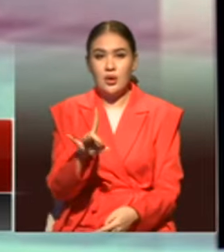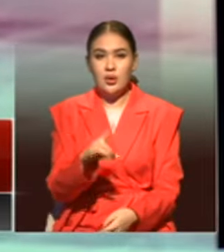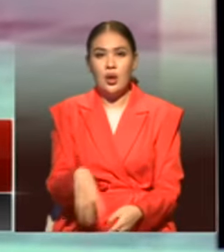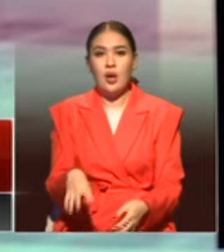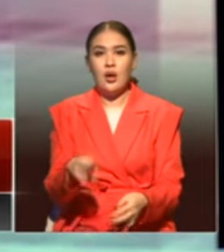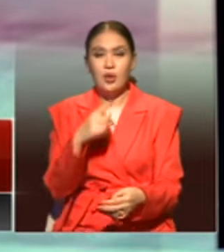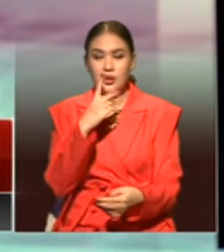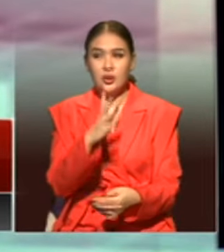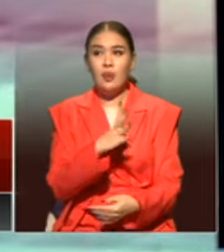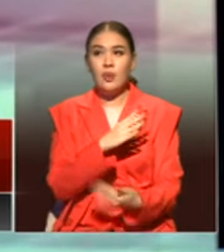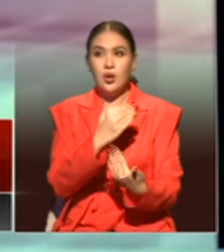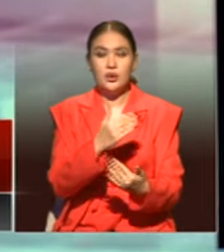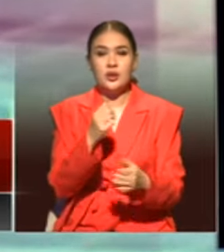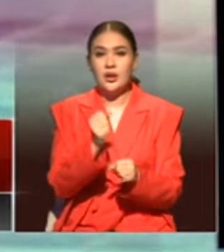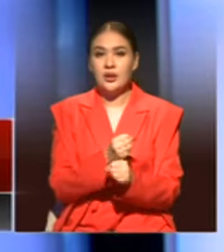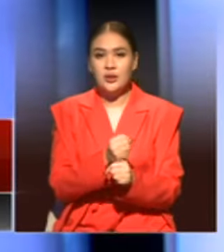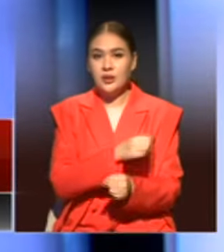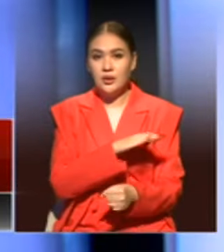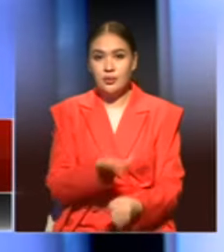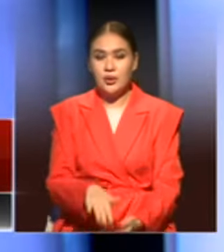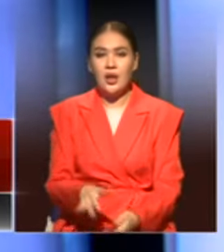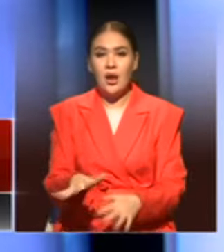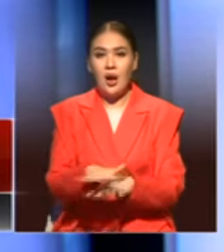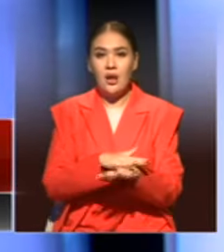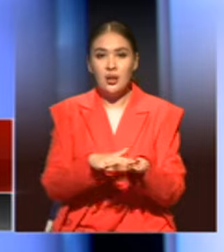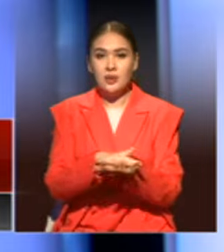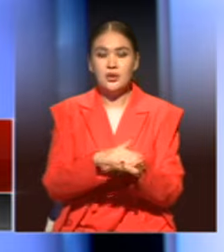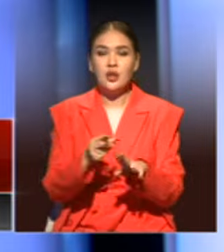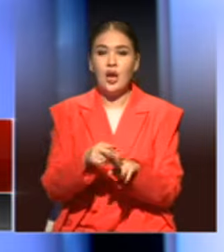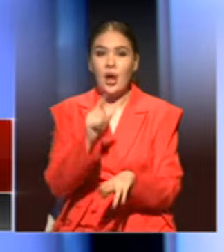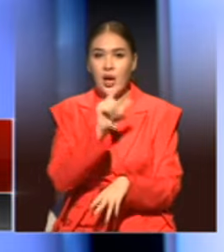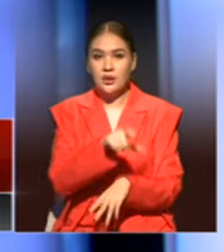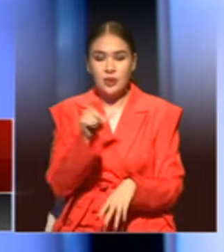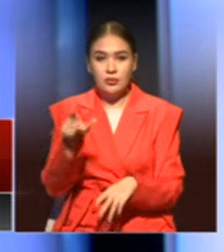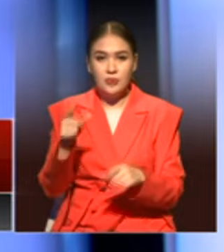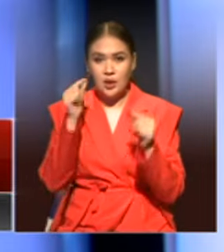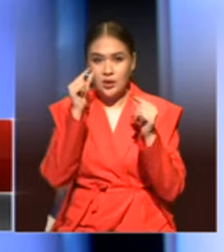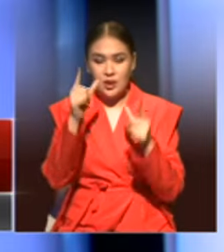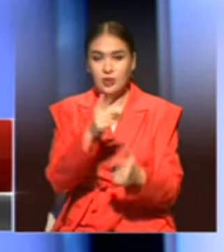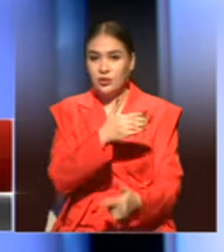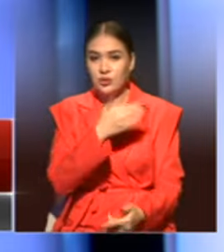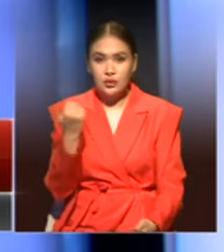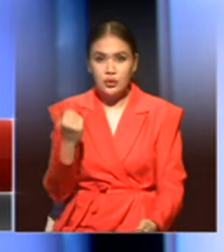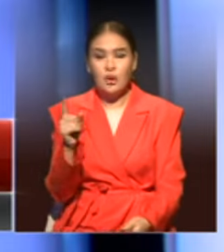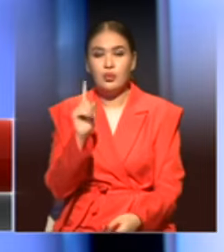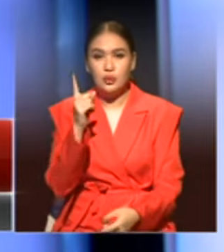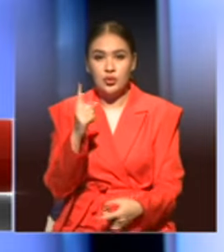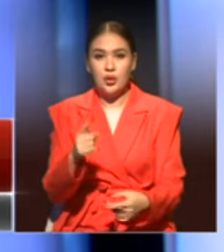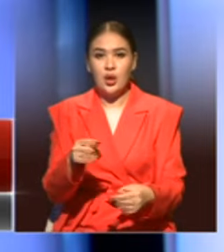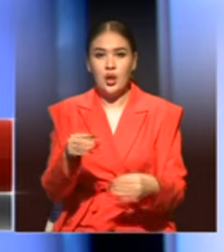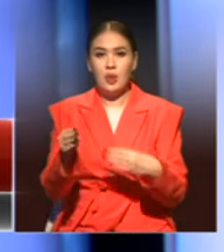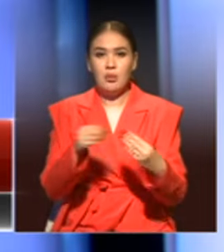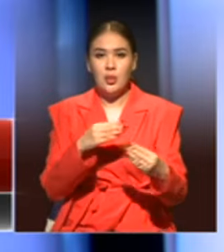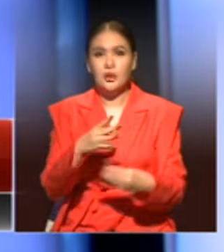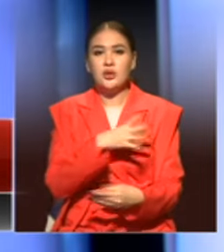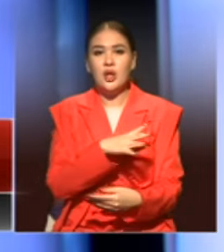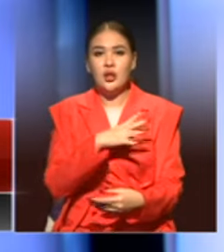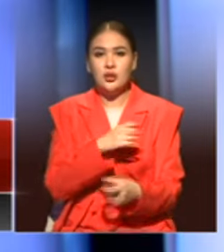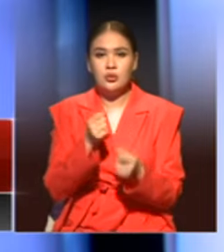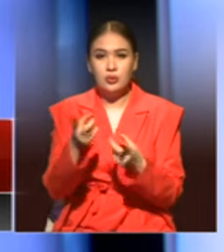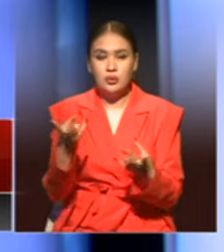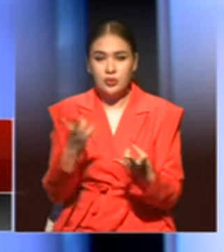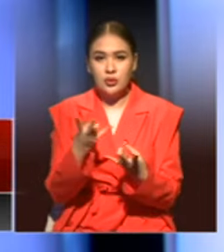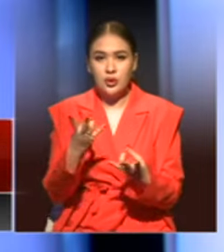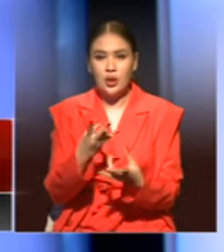бокстер. Олар істемейді, себебі халықтың әлі санасы ашылмаған ғой, білмейді не үшін пластик, не үшін тапсыру керек,